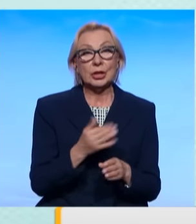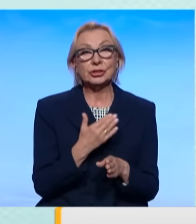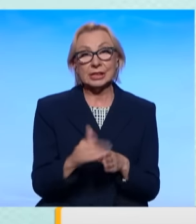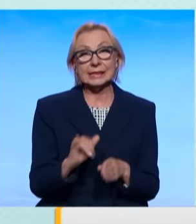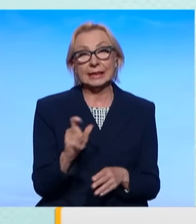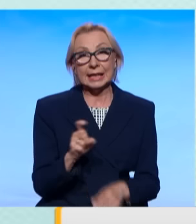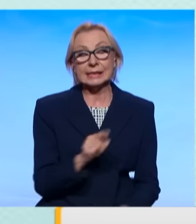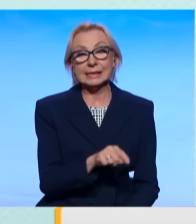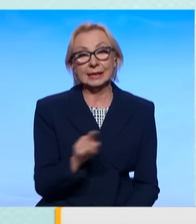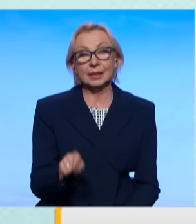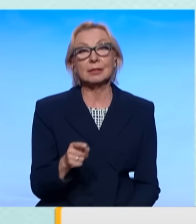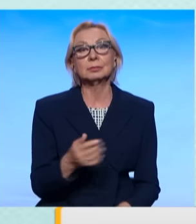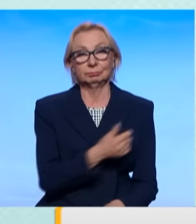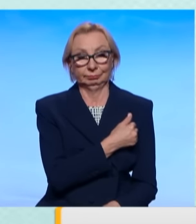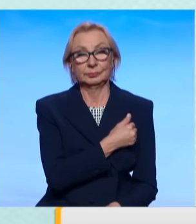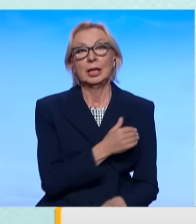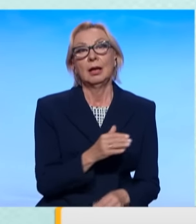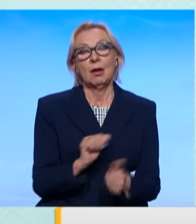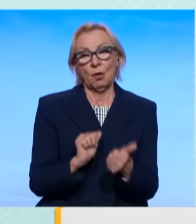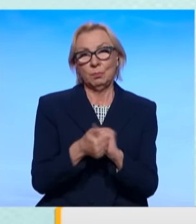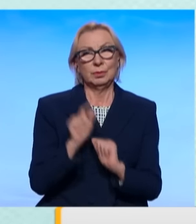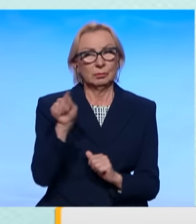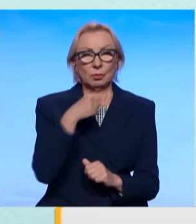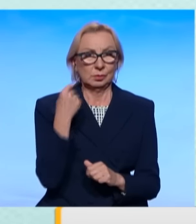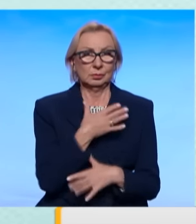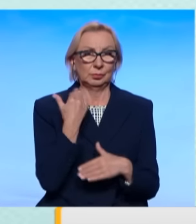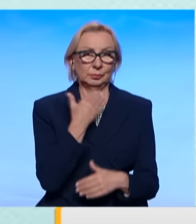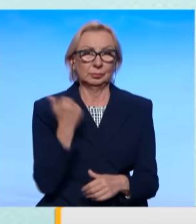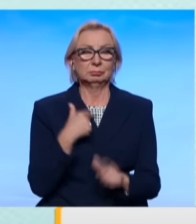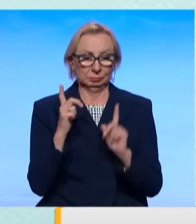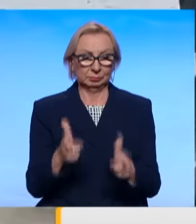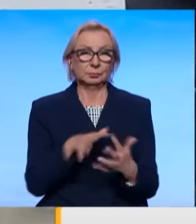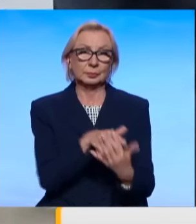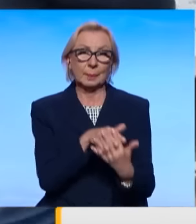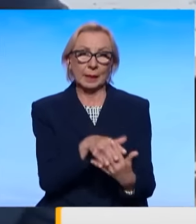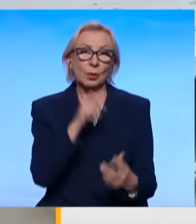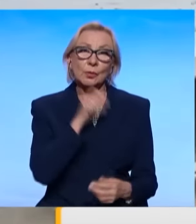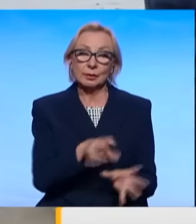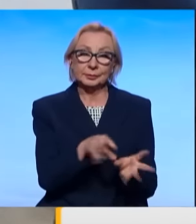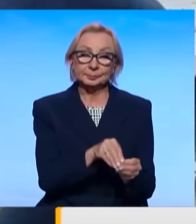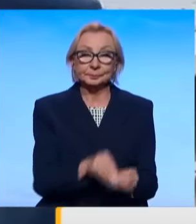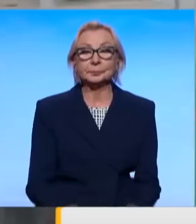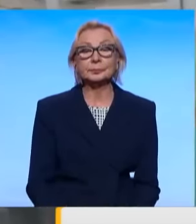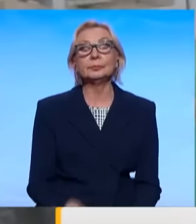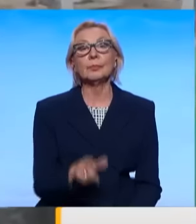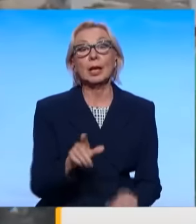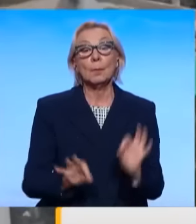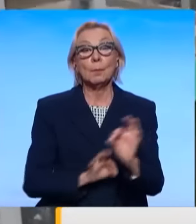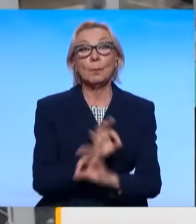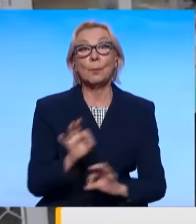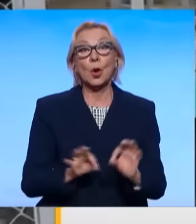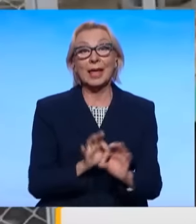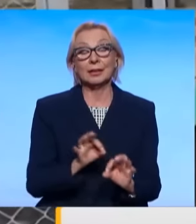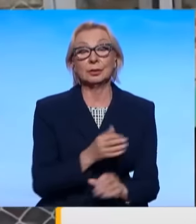з них, власне, одразу виявила бажання не бути обміненими або навіть доєднатися до сил безпеки і оборони. Тож як працює проєкт «Хочу жити»?